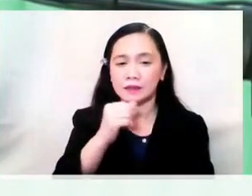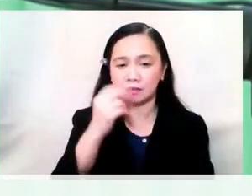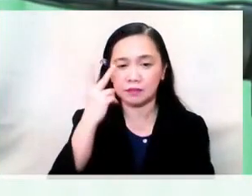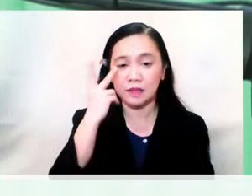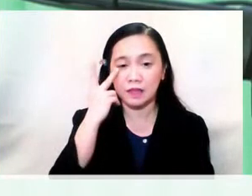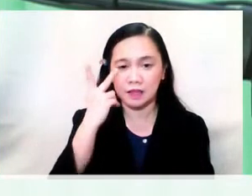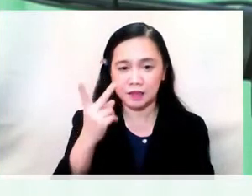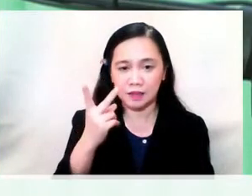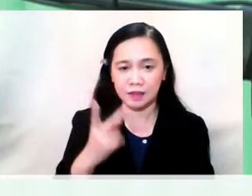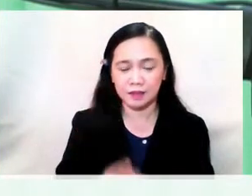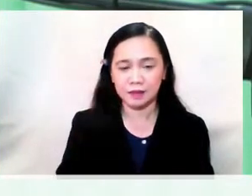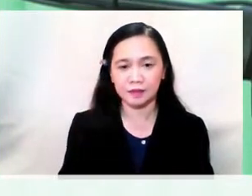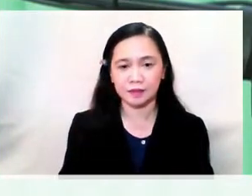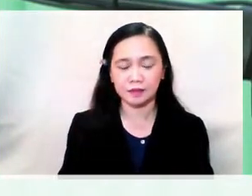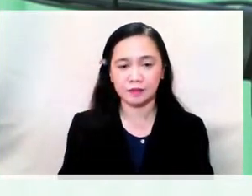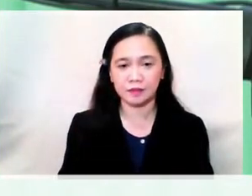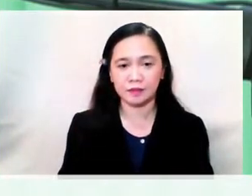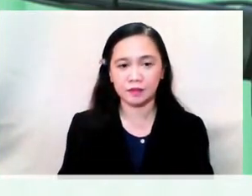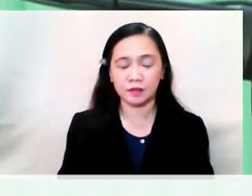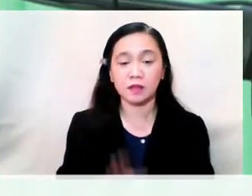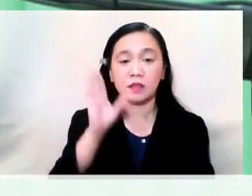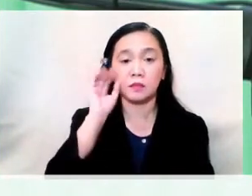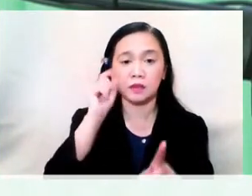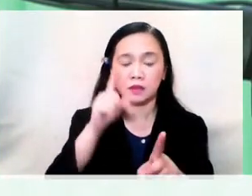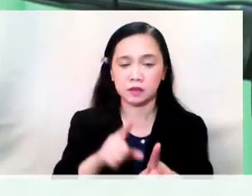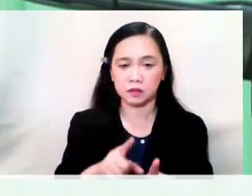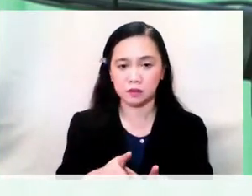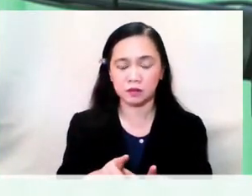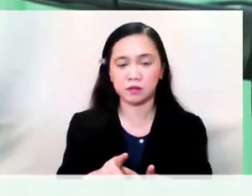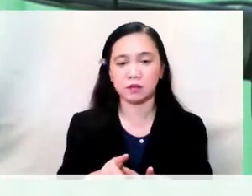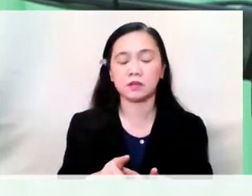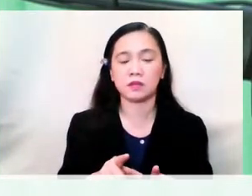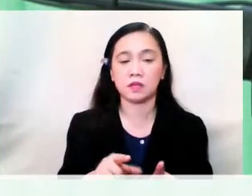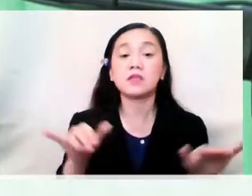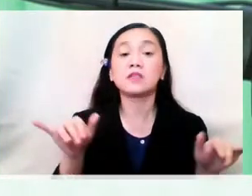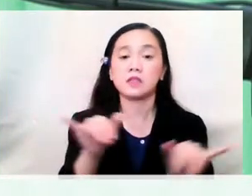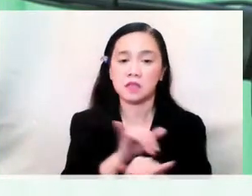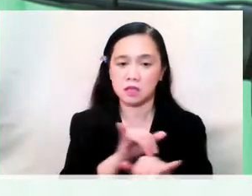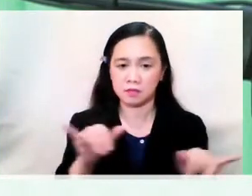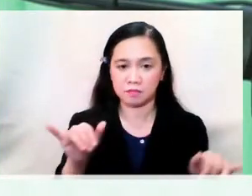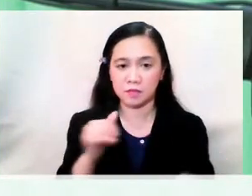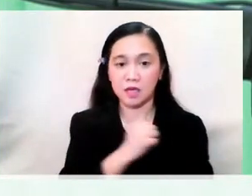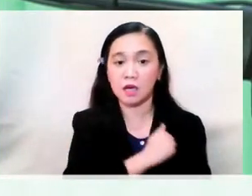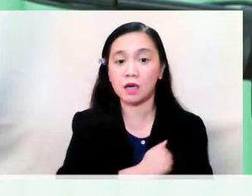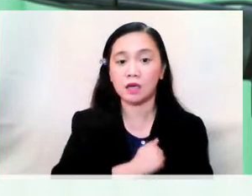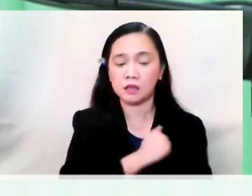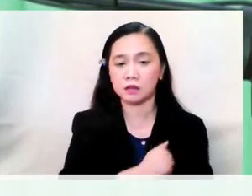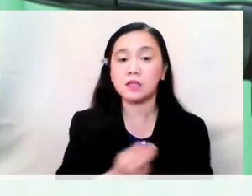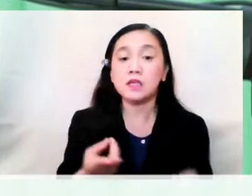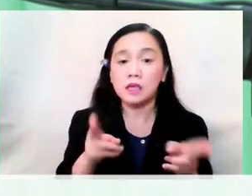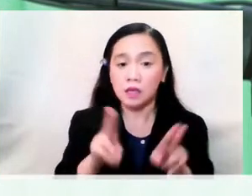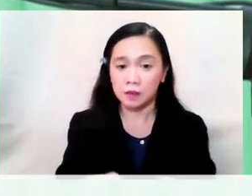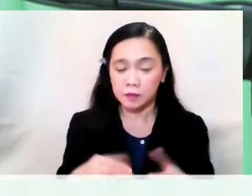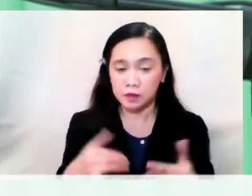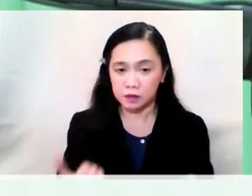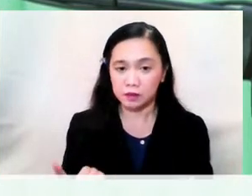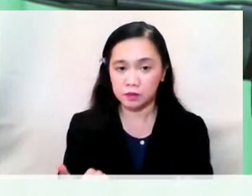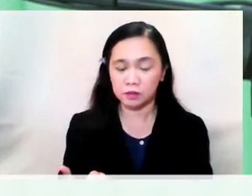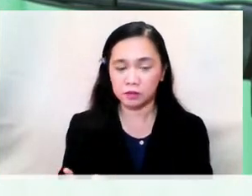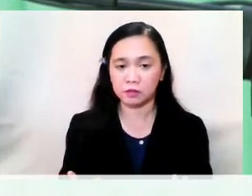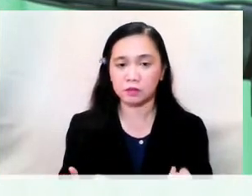Mga kapatid, ganyan din dapat ang ating attitude sa mga pangyayari ngayon.